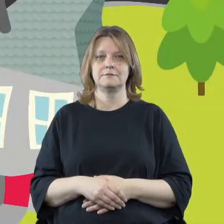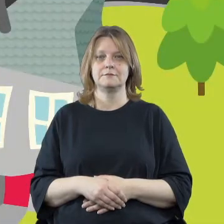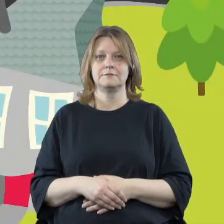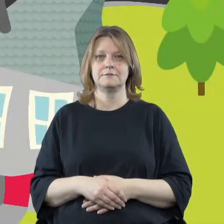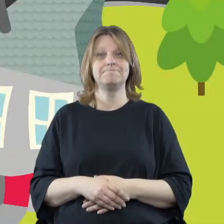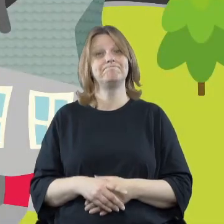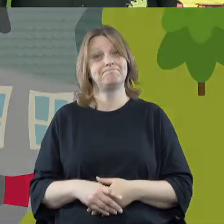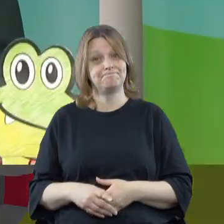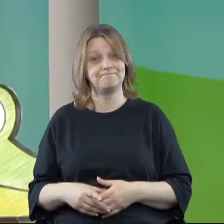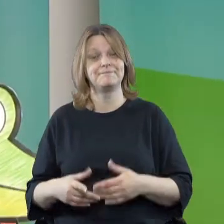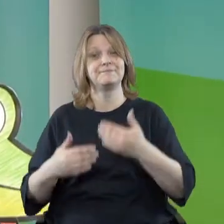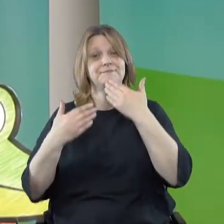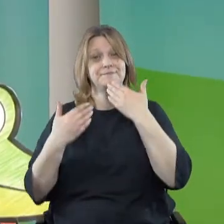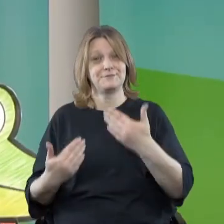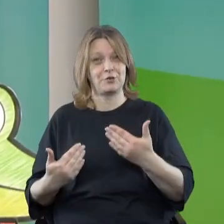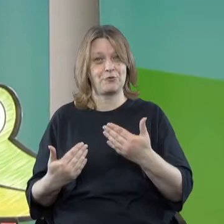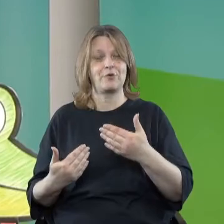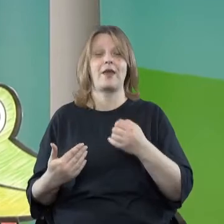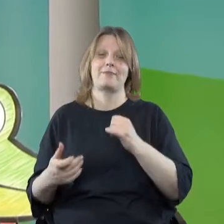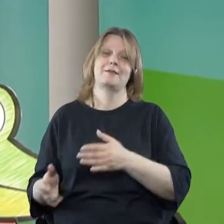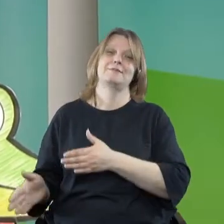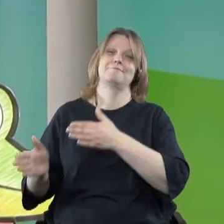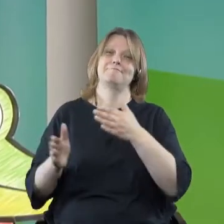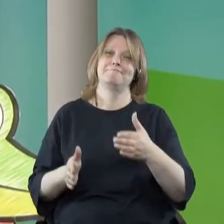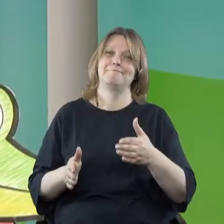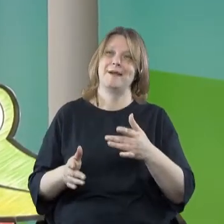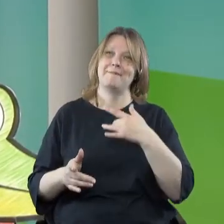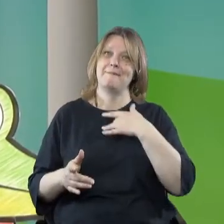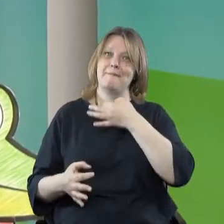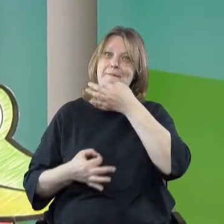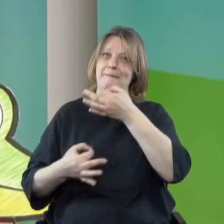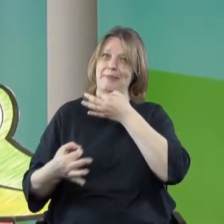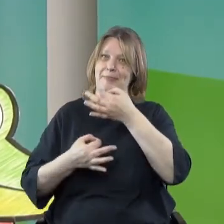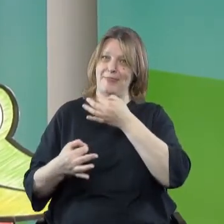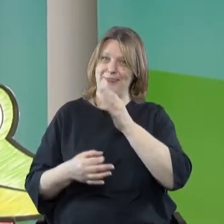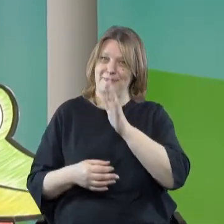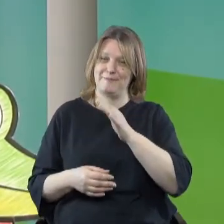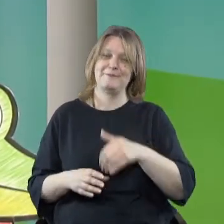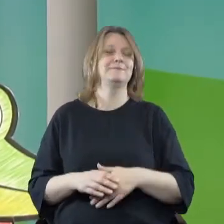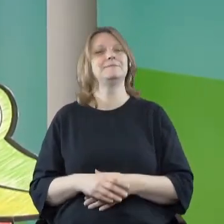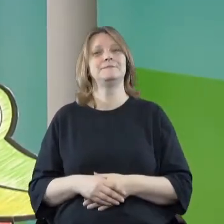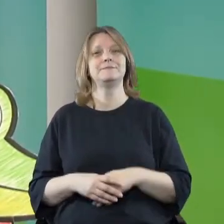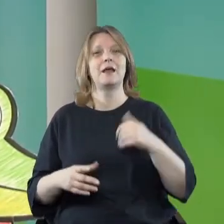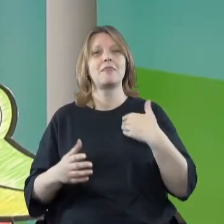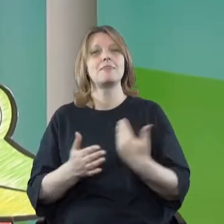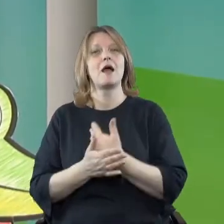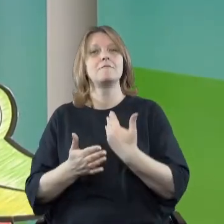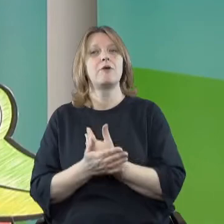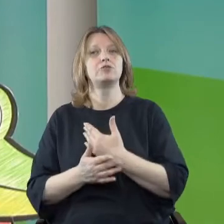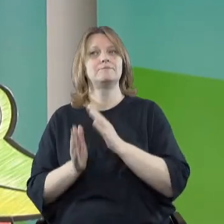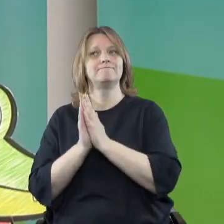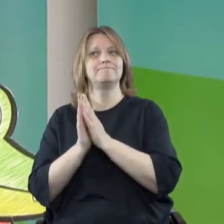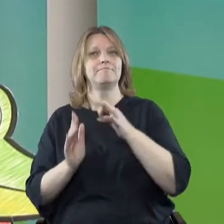Dobrze, drogie dzieci, bardzo dziękuję wam i przechodzimy do wspomnianych zagadek. Na początku chciałbym poprosić pana